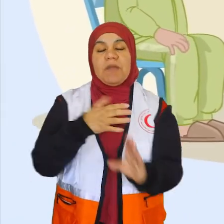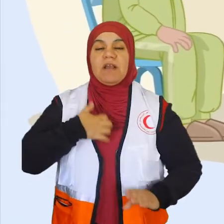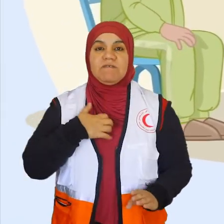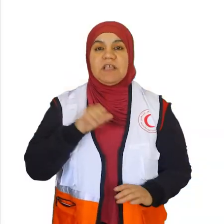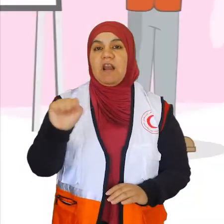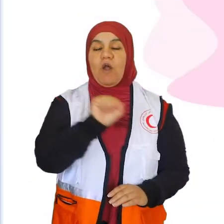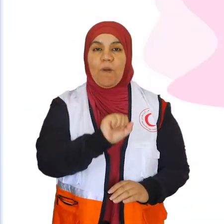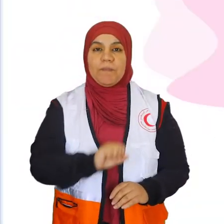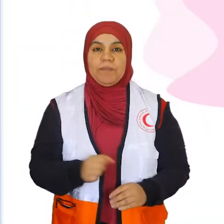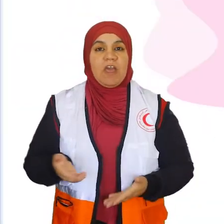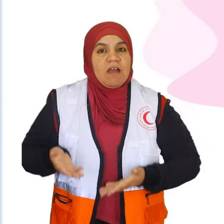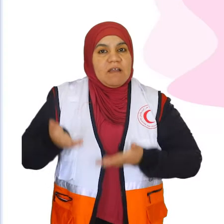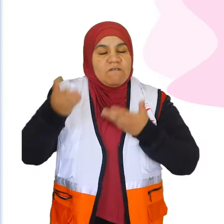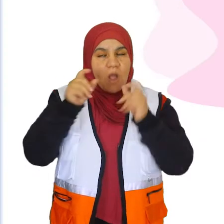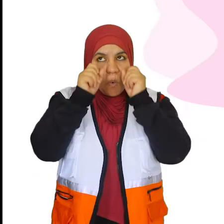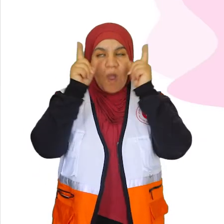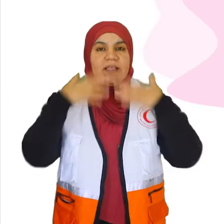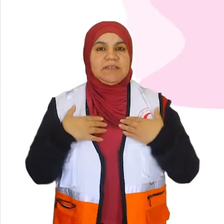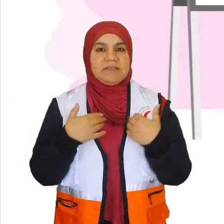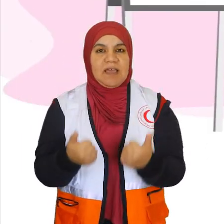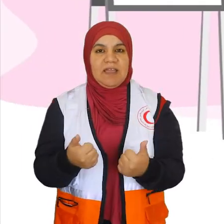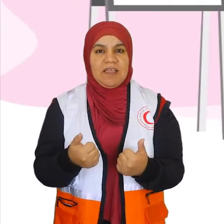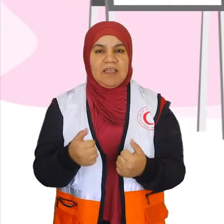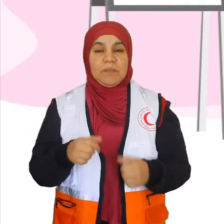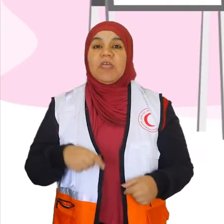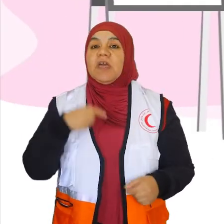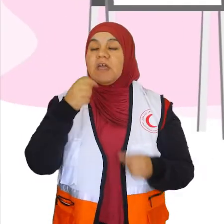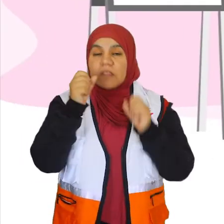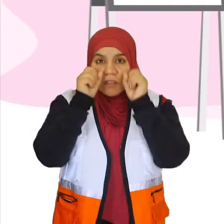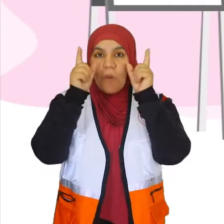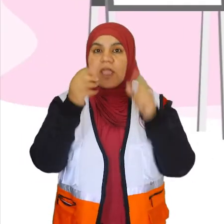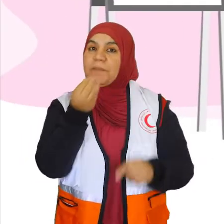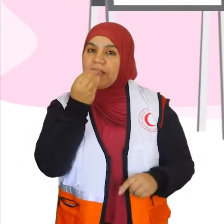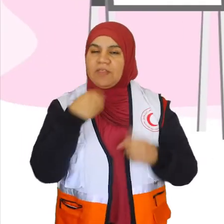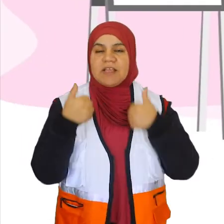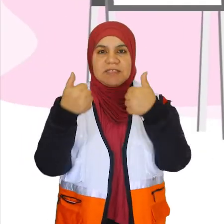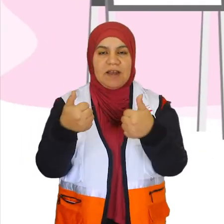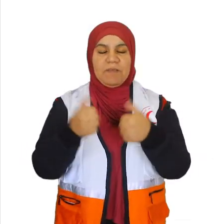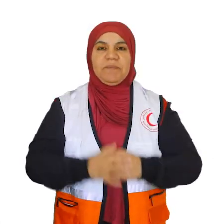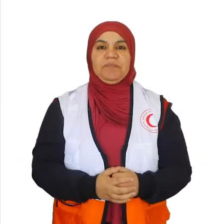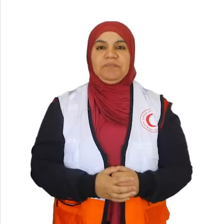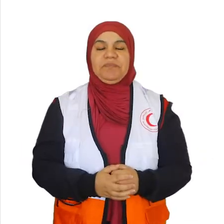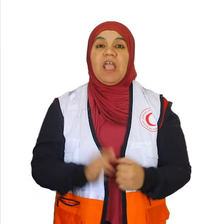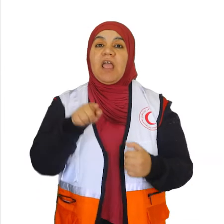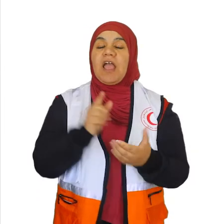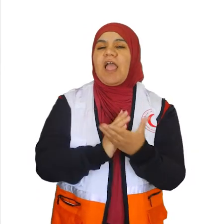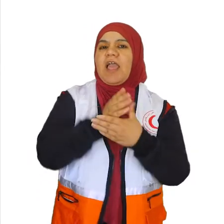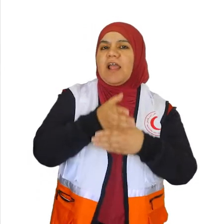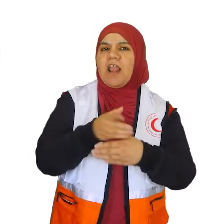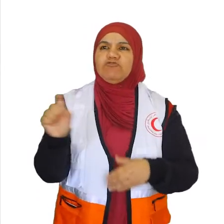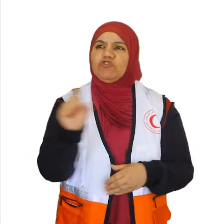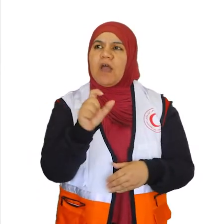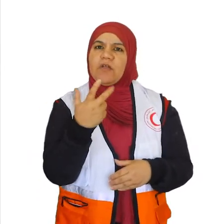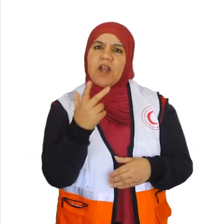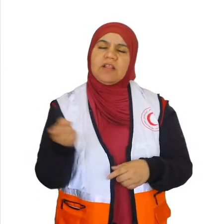لهم، رفع مستوى الوعي الصحي، التوعية بالتغذية السليمة. خلال الفترة من